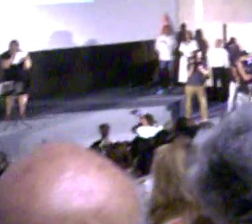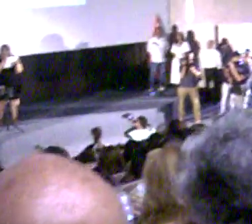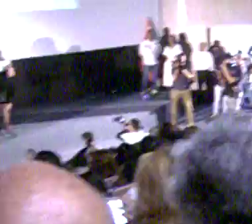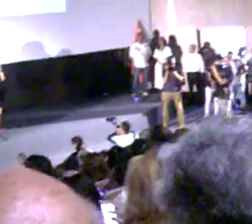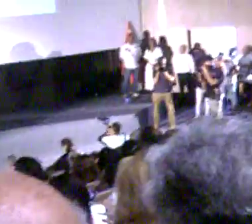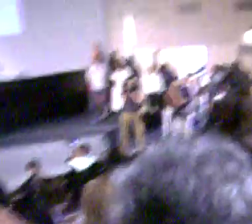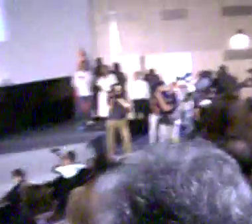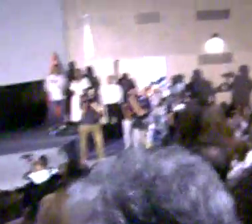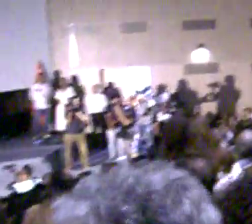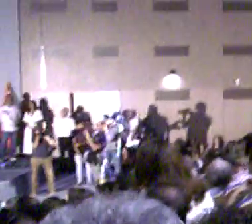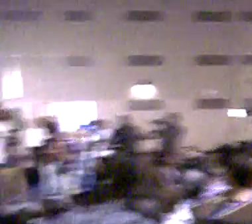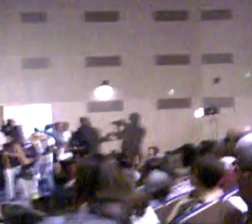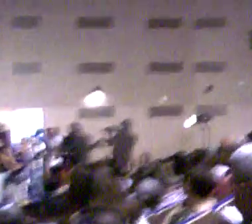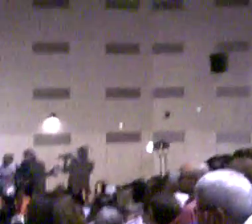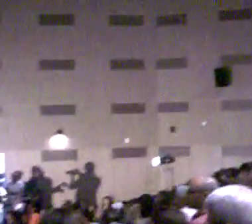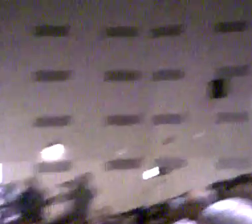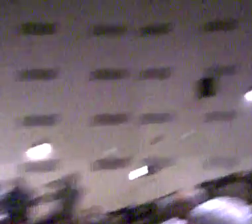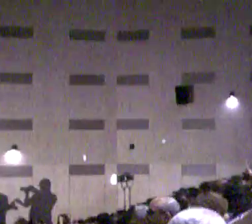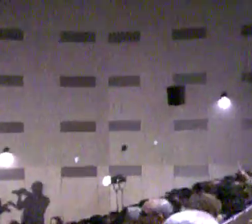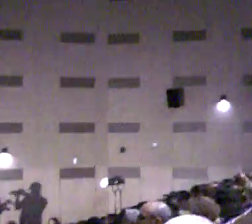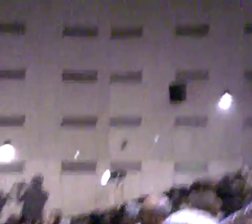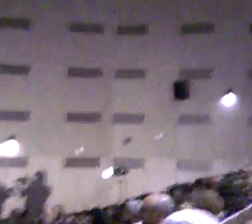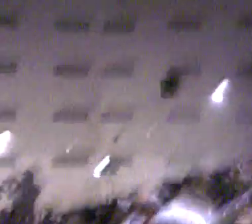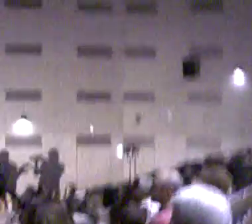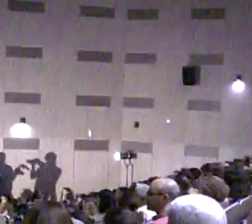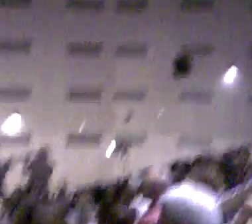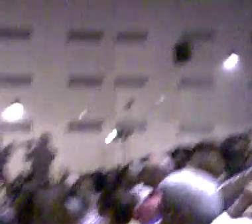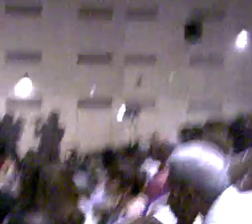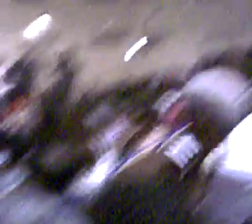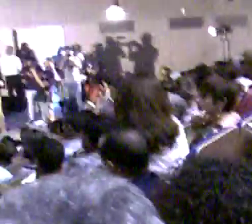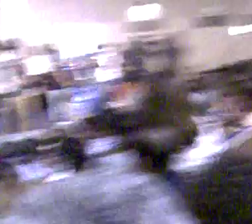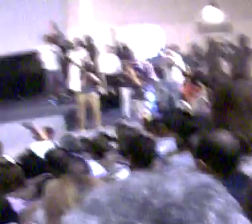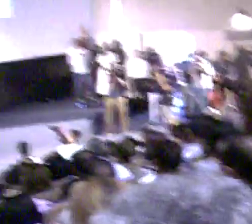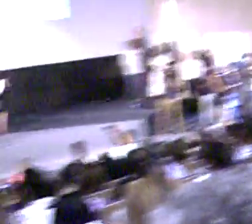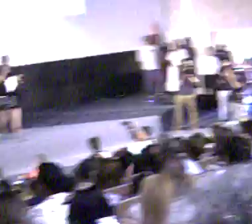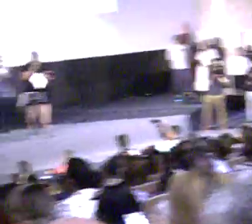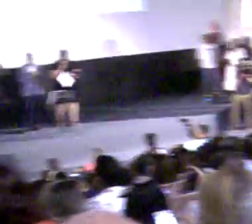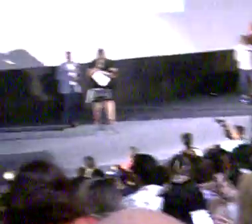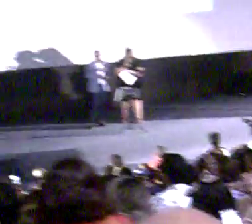شرجية، تسفيه للنخب الثقافية، فكانت العبد هي.